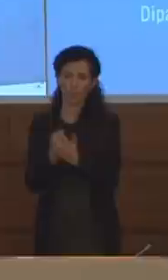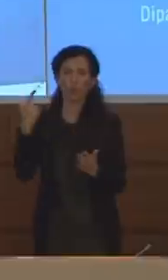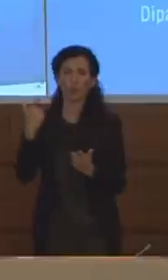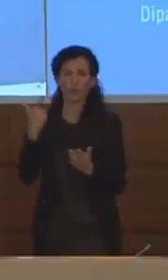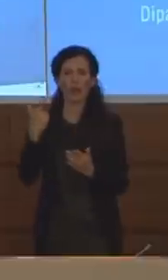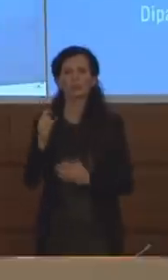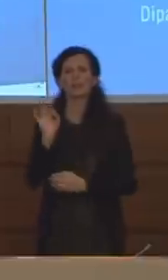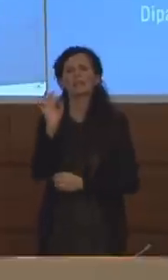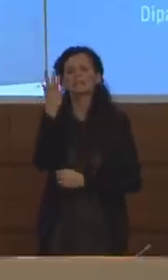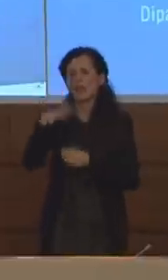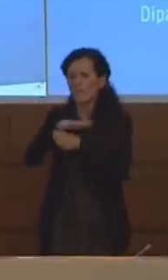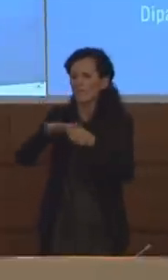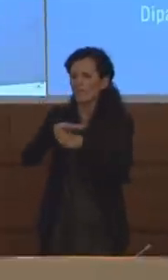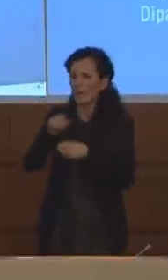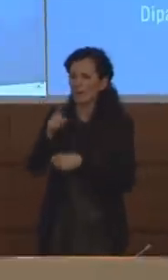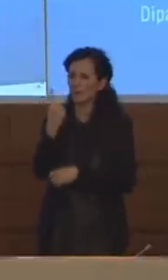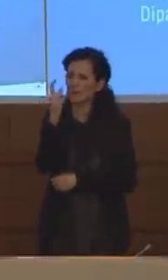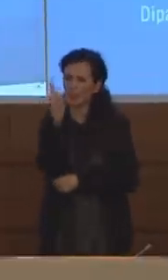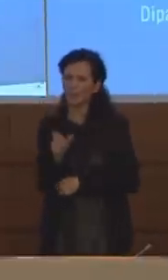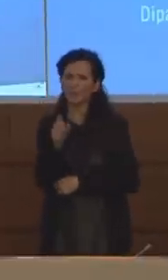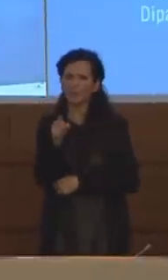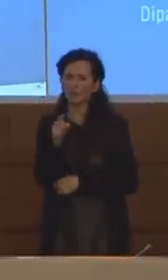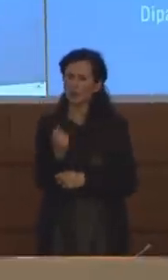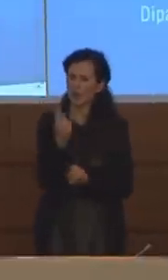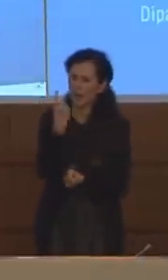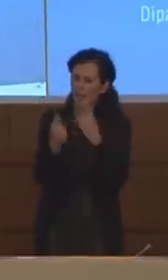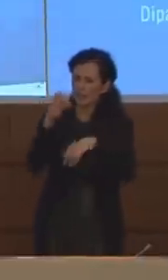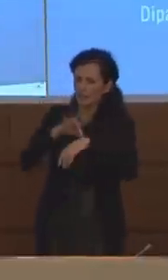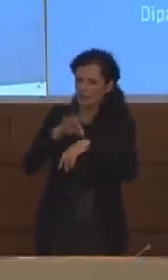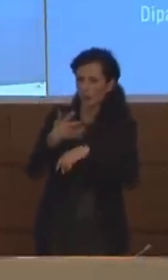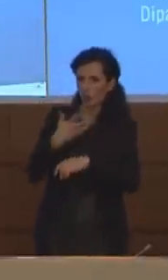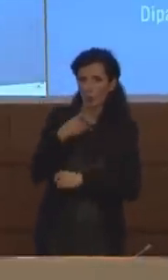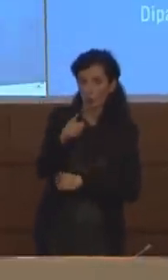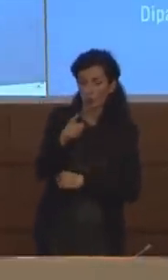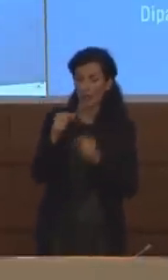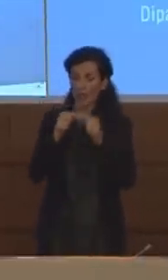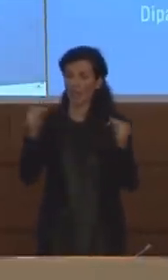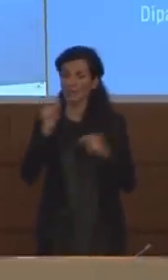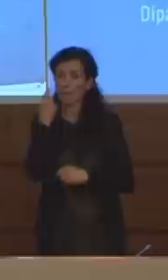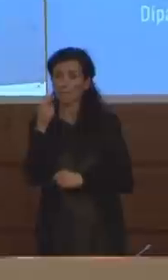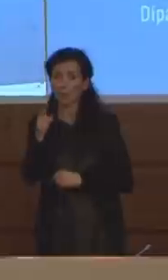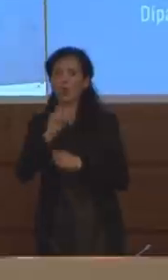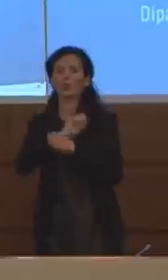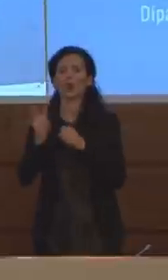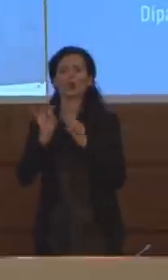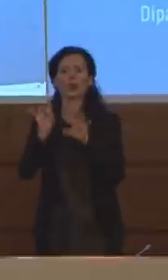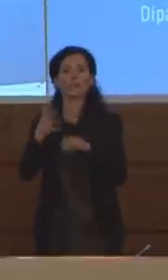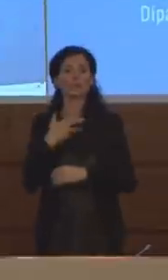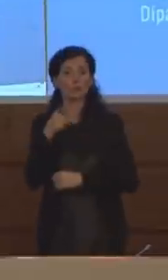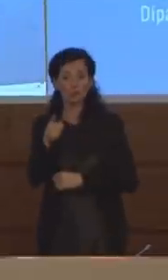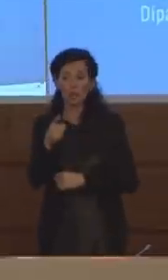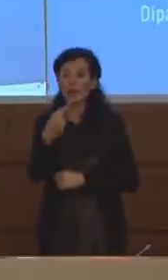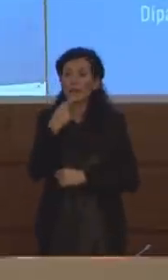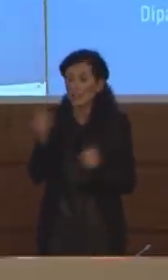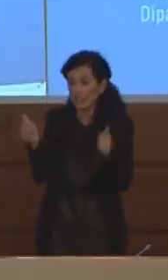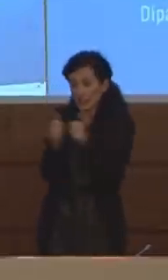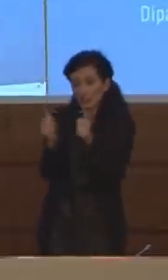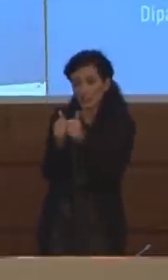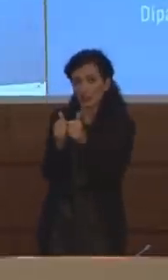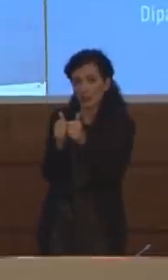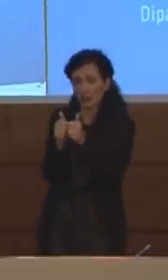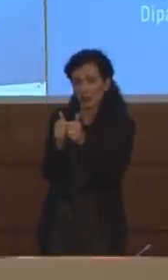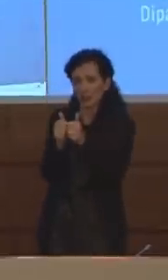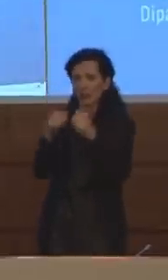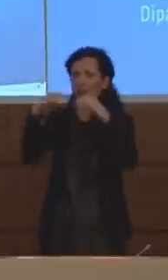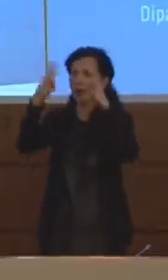una sintomatologia o comunque un tampone positivo chi vive a stretto contatto dicevamo i 48 ore precedenti chi vive chiaramente